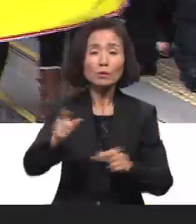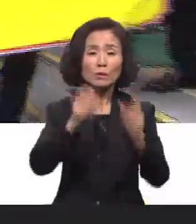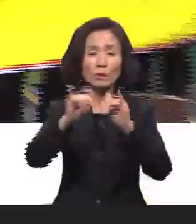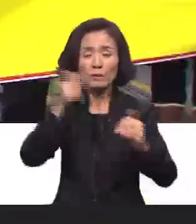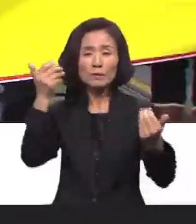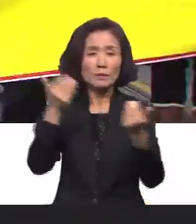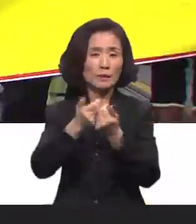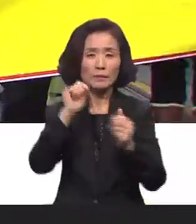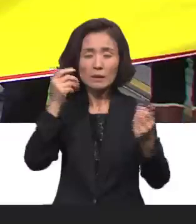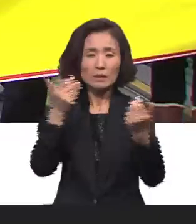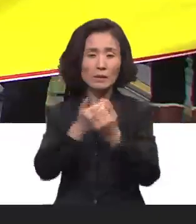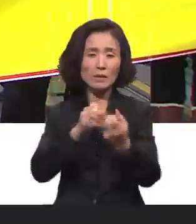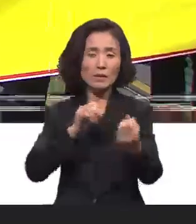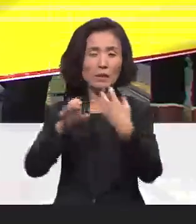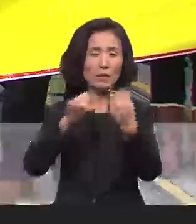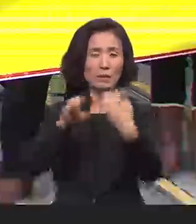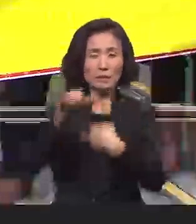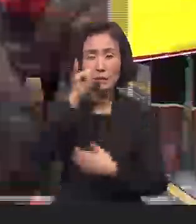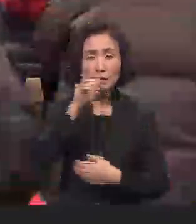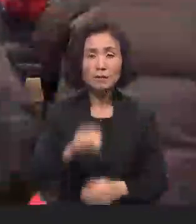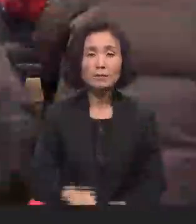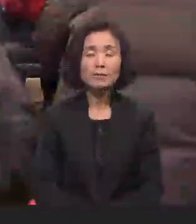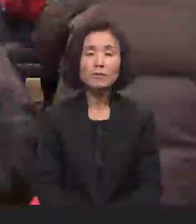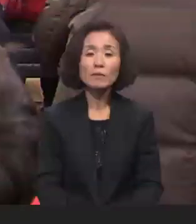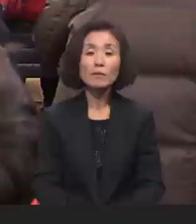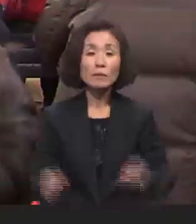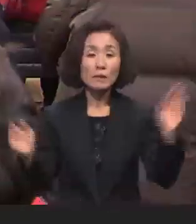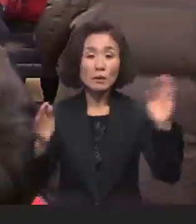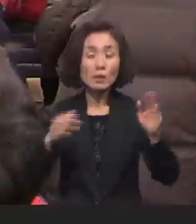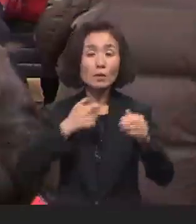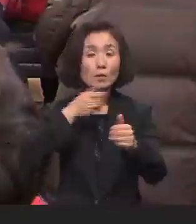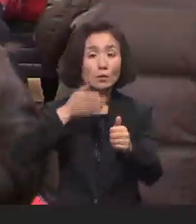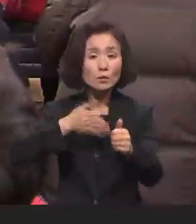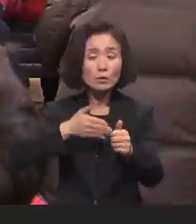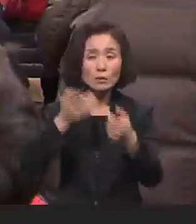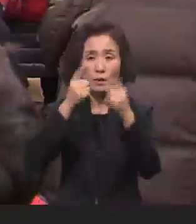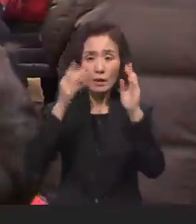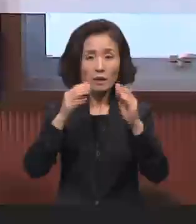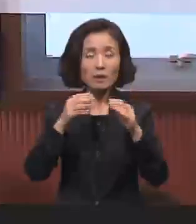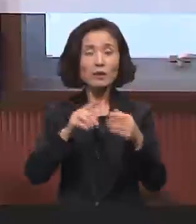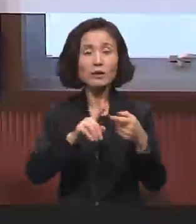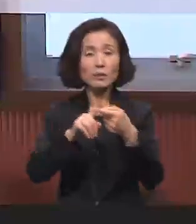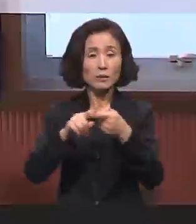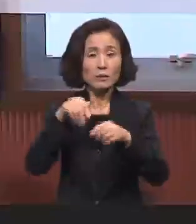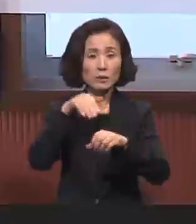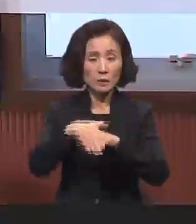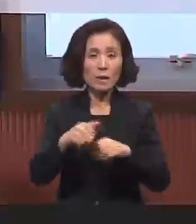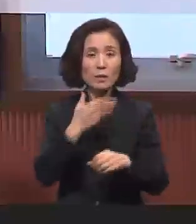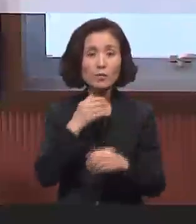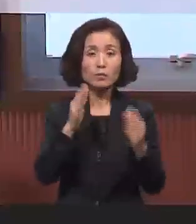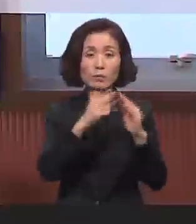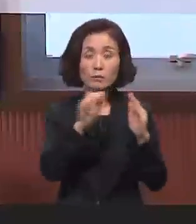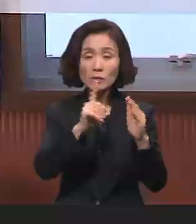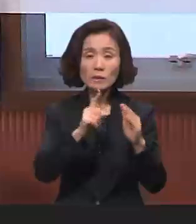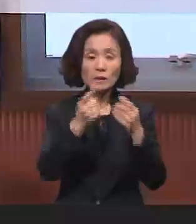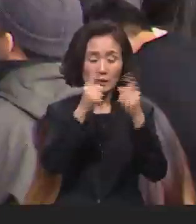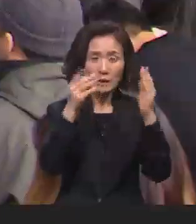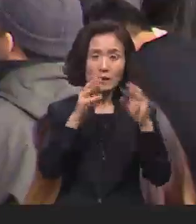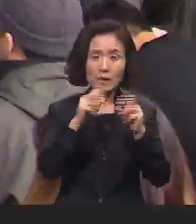반대! 반대! 반대! 학생들이 요구하는 대학협력형 행복주택은 대학이 땅을